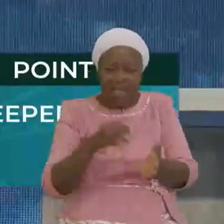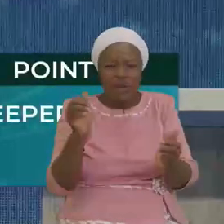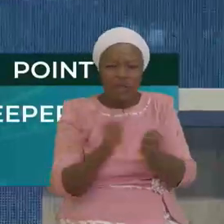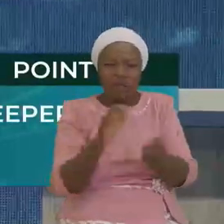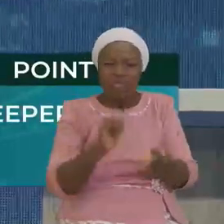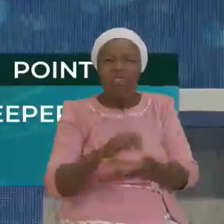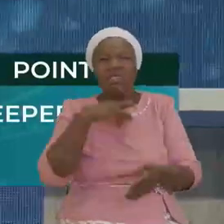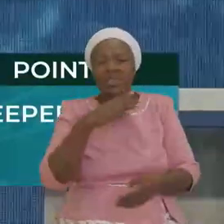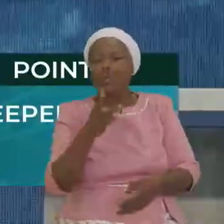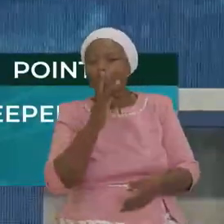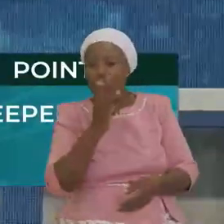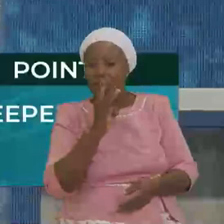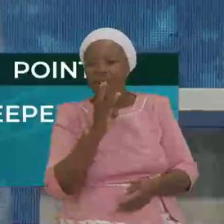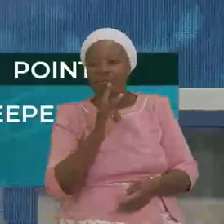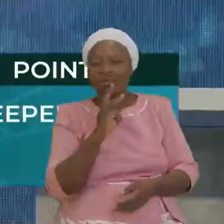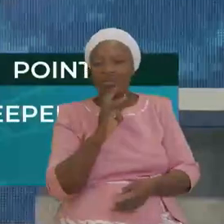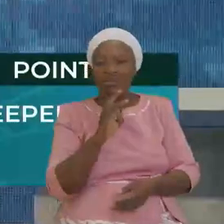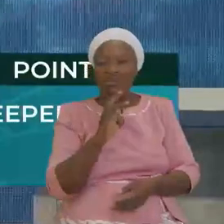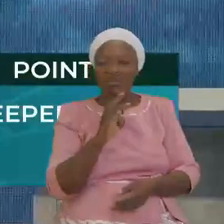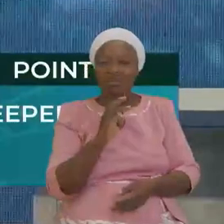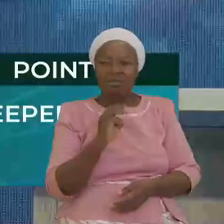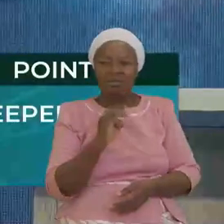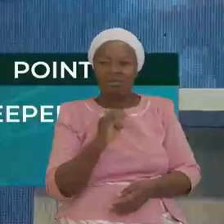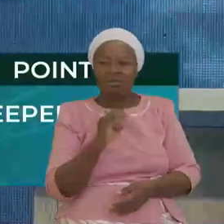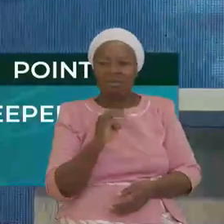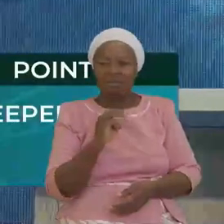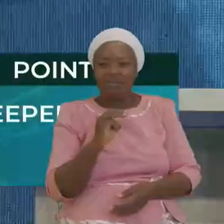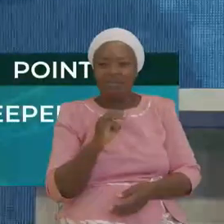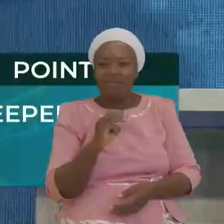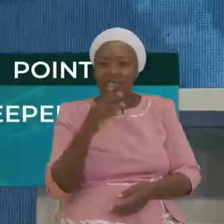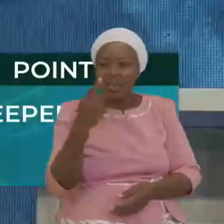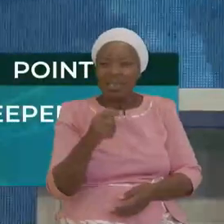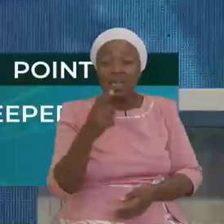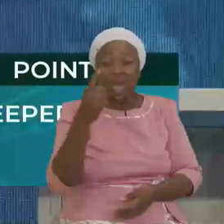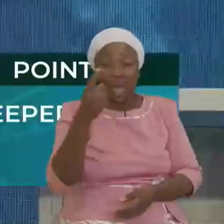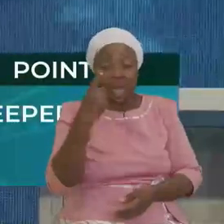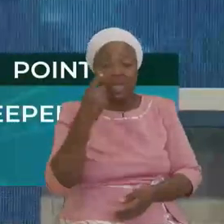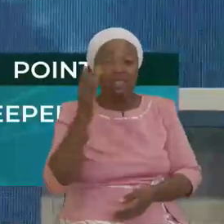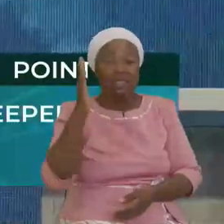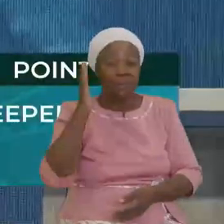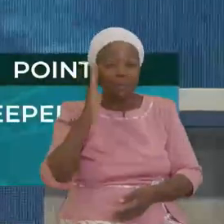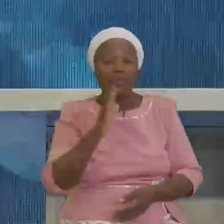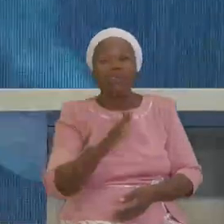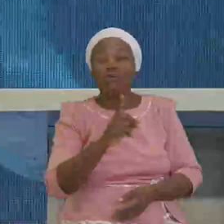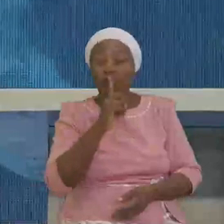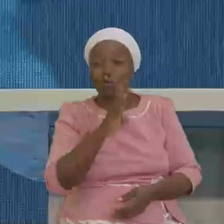médicaments et tu te débarbouilles encore avec l'eau contaminée.